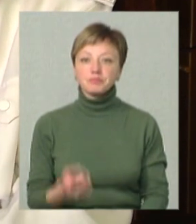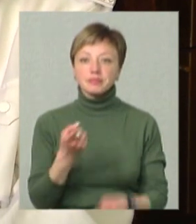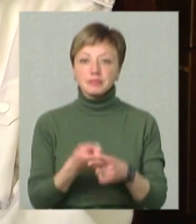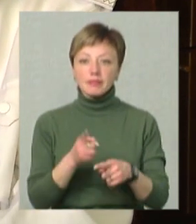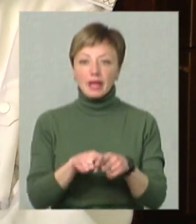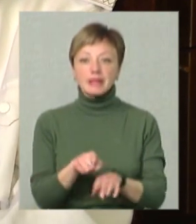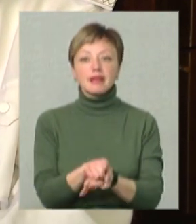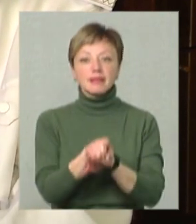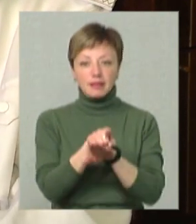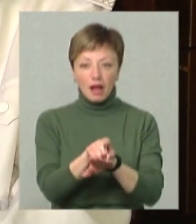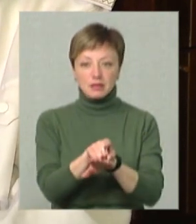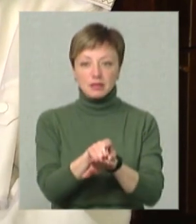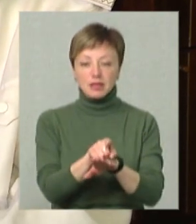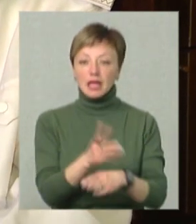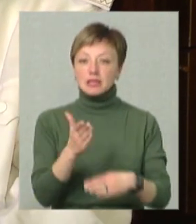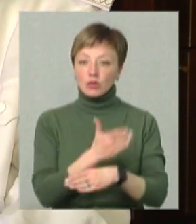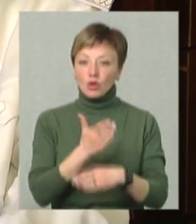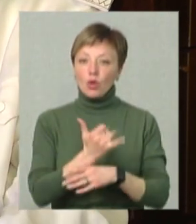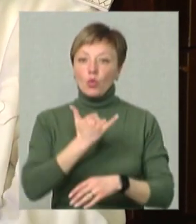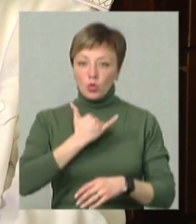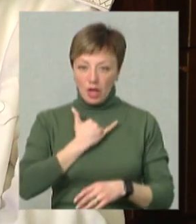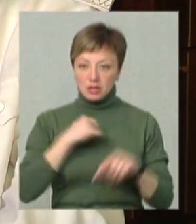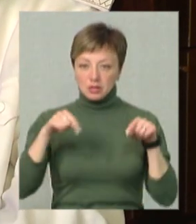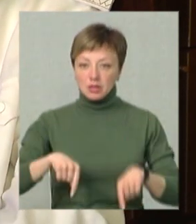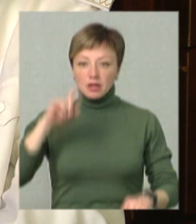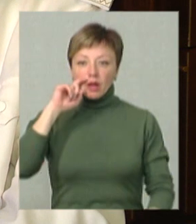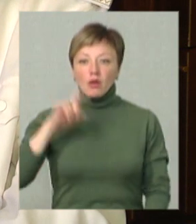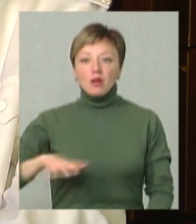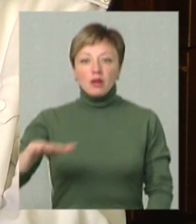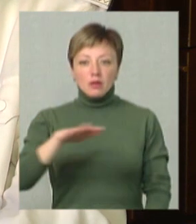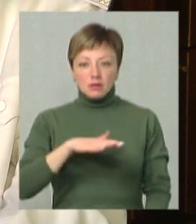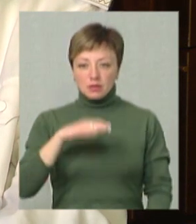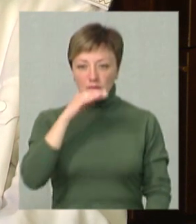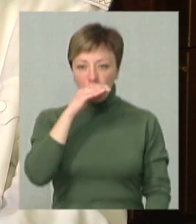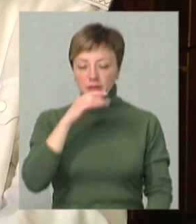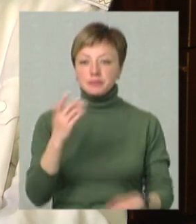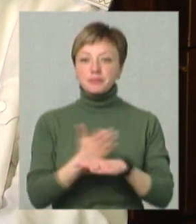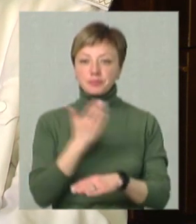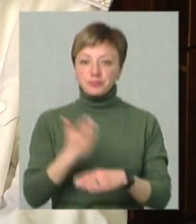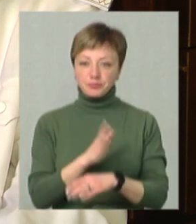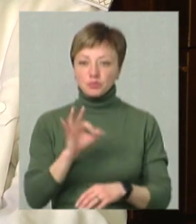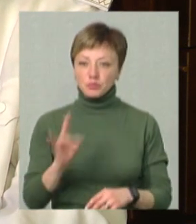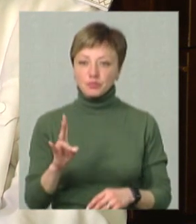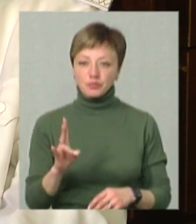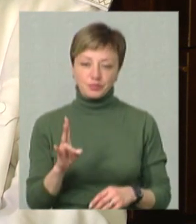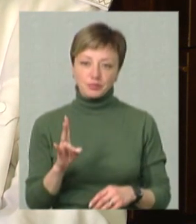Этот танк изготовлен у нас на Украине. Изготовлен он